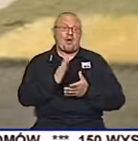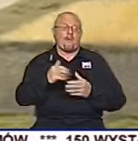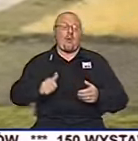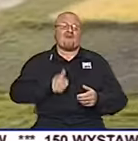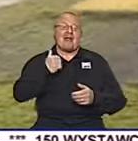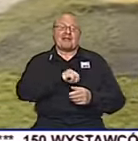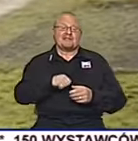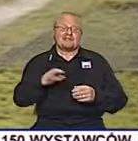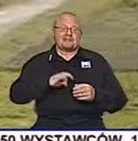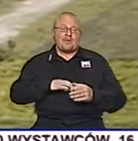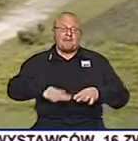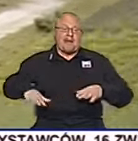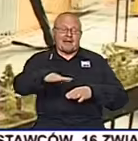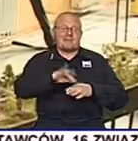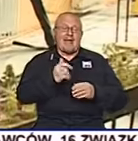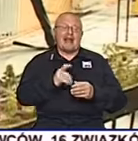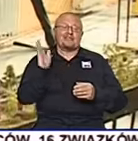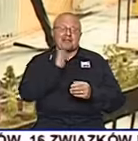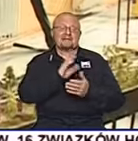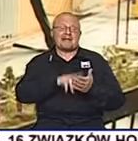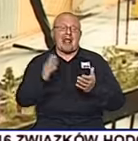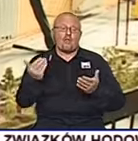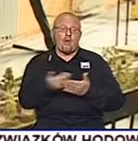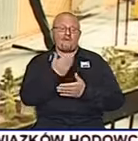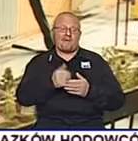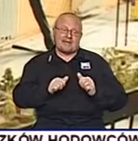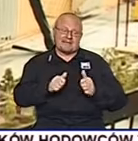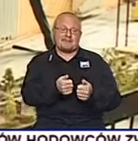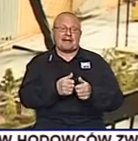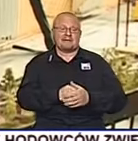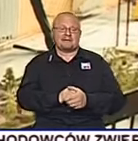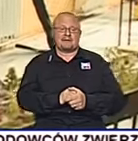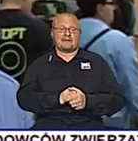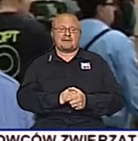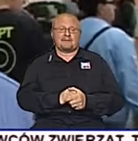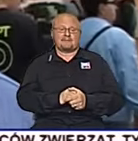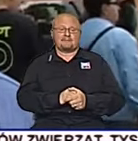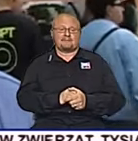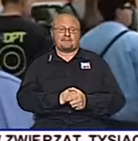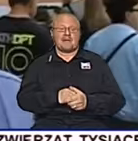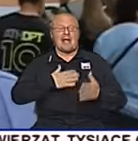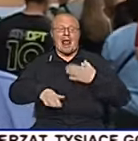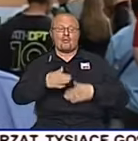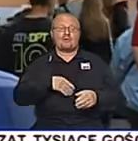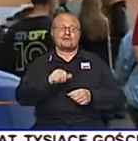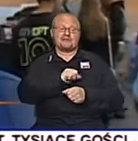i szansa na nowe inspiracje, a tych nigdy nie za wiele. Radość jest